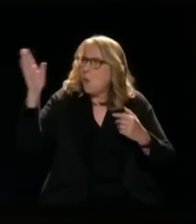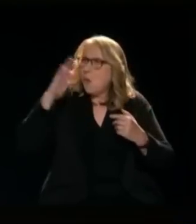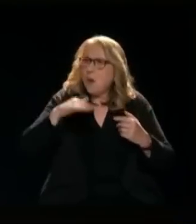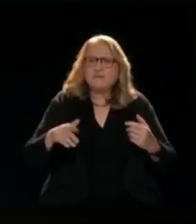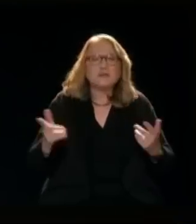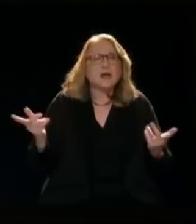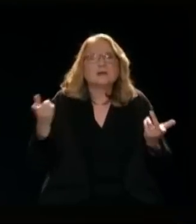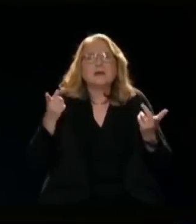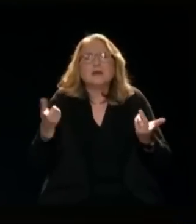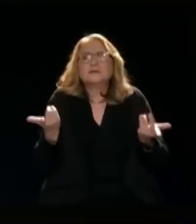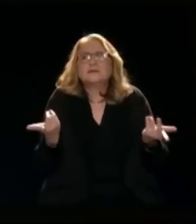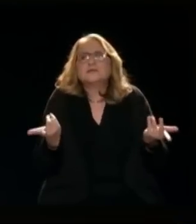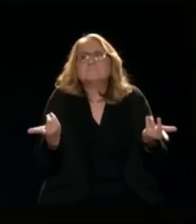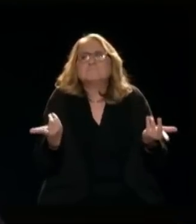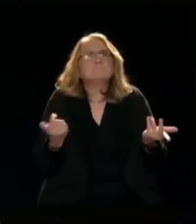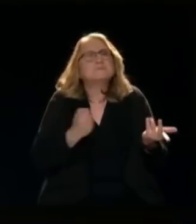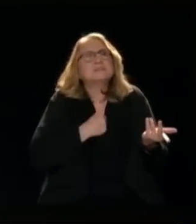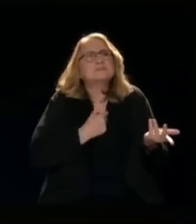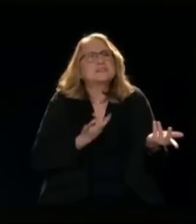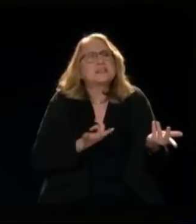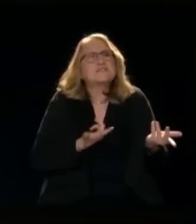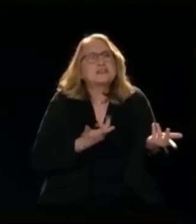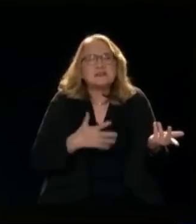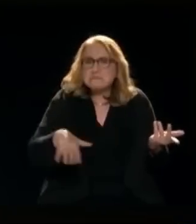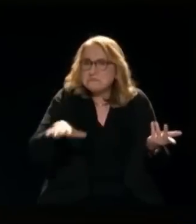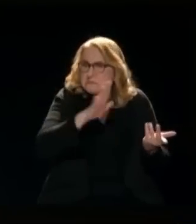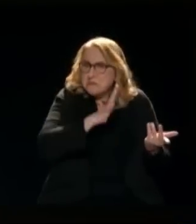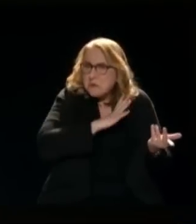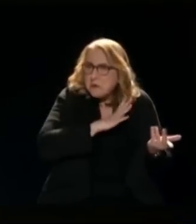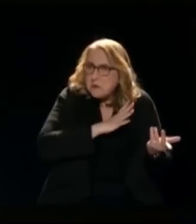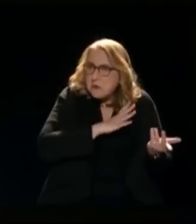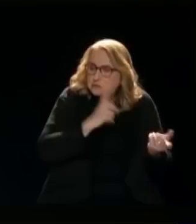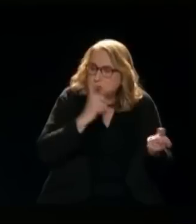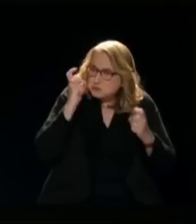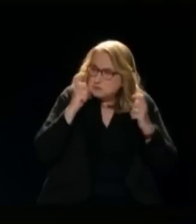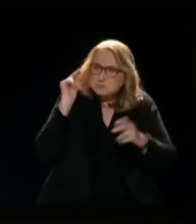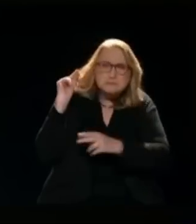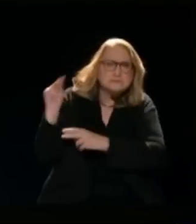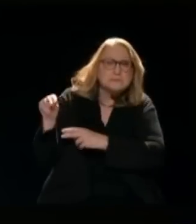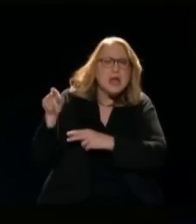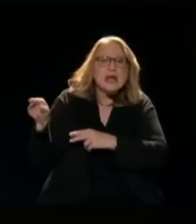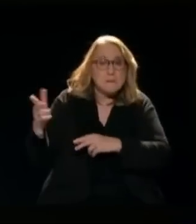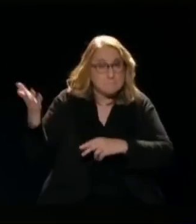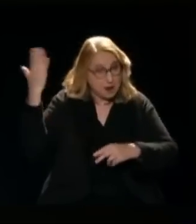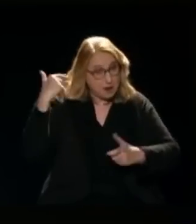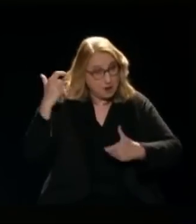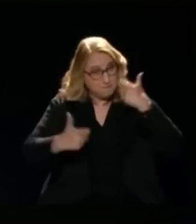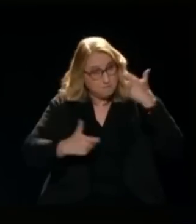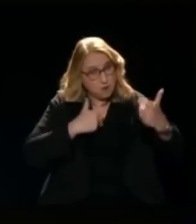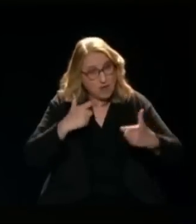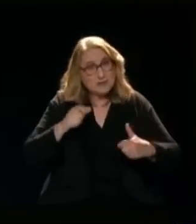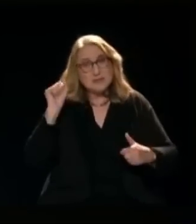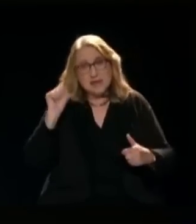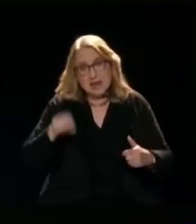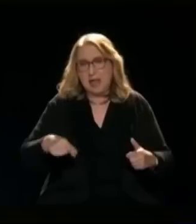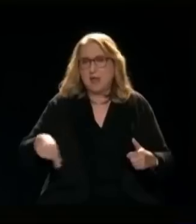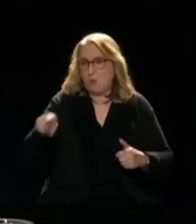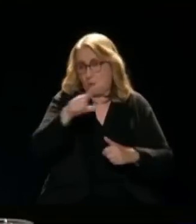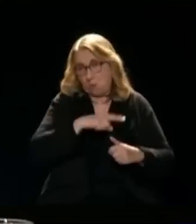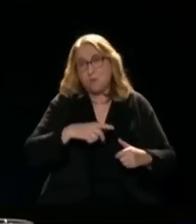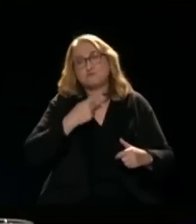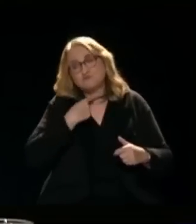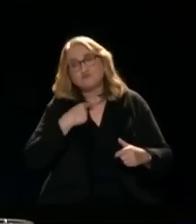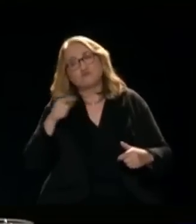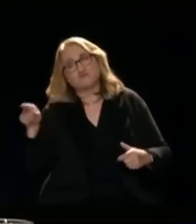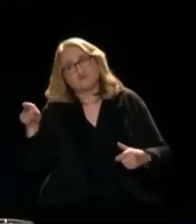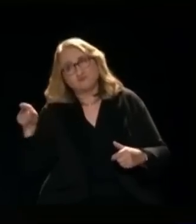Τι θεωρείτε ότι είναι αυτό το οποίο θα τραβήξει το βλέμμα του ψηφοφόρου προς εσάς και θα το κάνει να σας εμπιστευτεί?